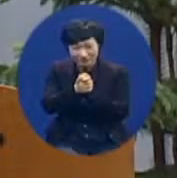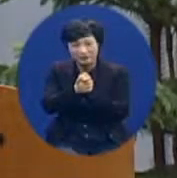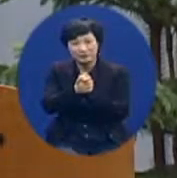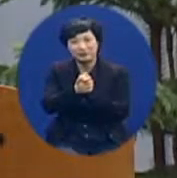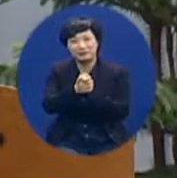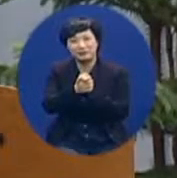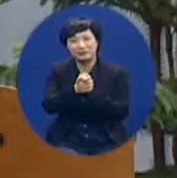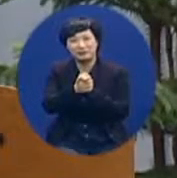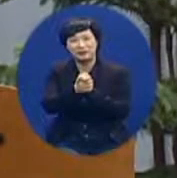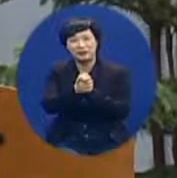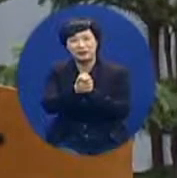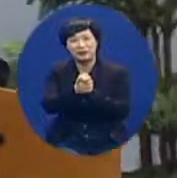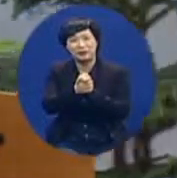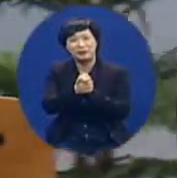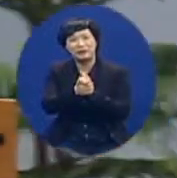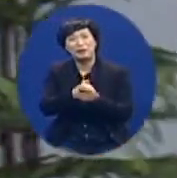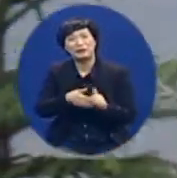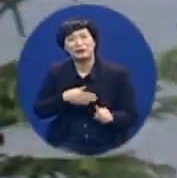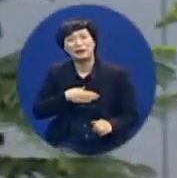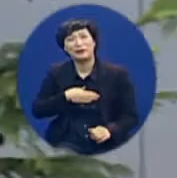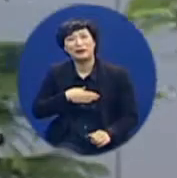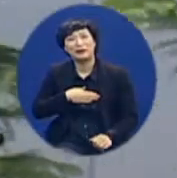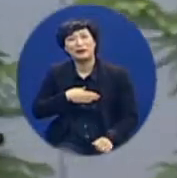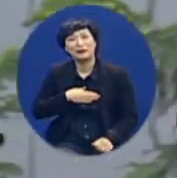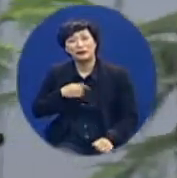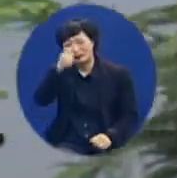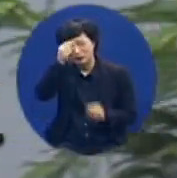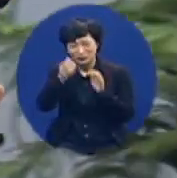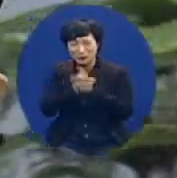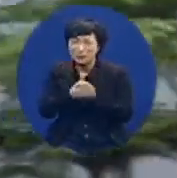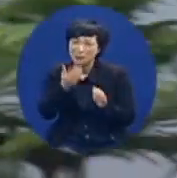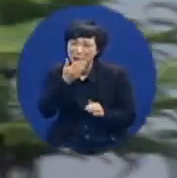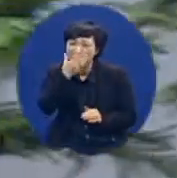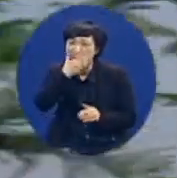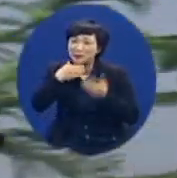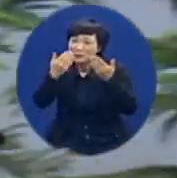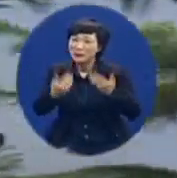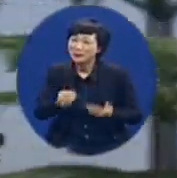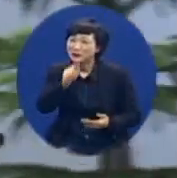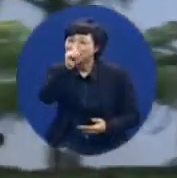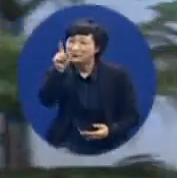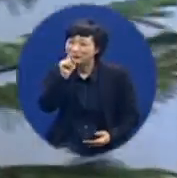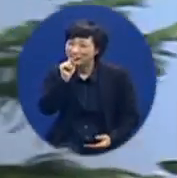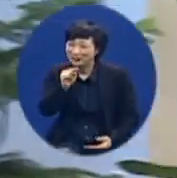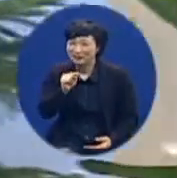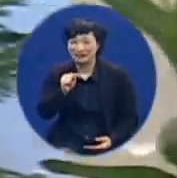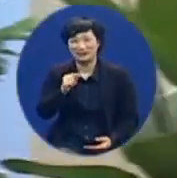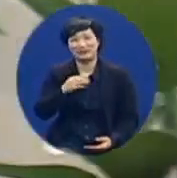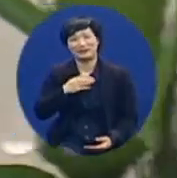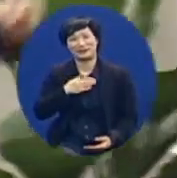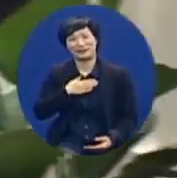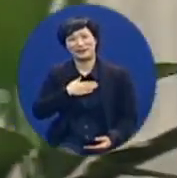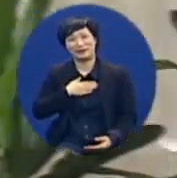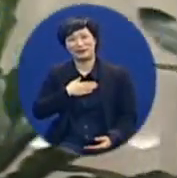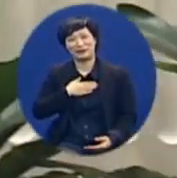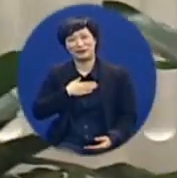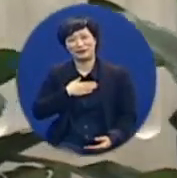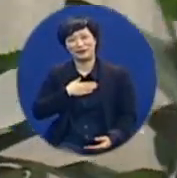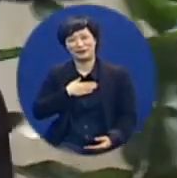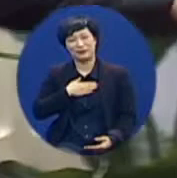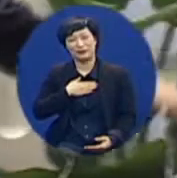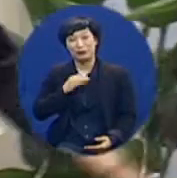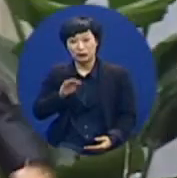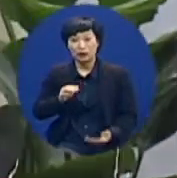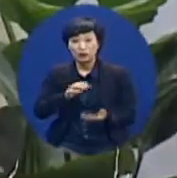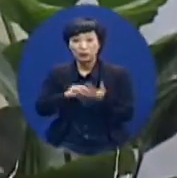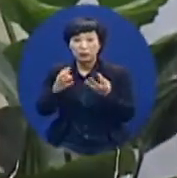생각하면 아니 어쩌다가 나는 기도할 수 있는 복을 받았나 응 수많은